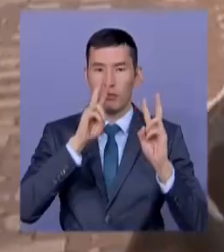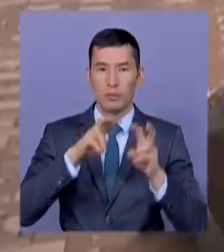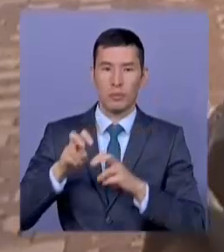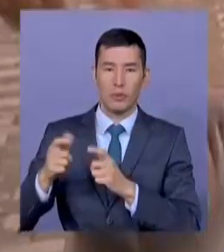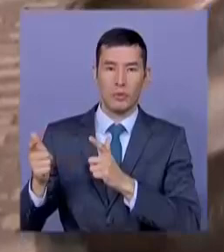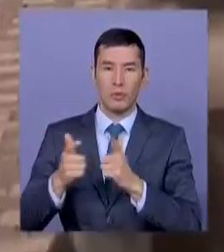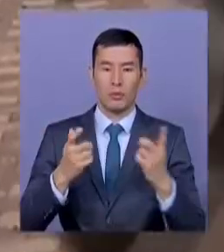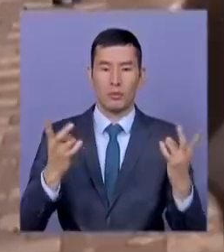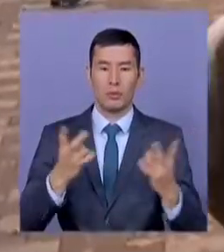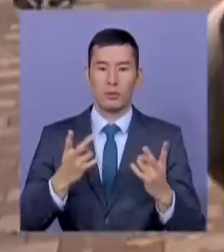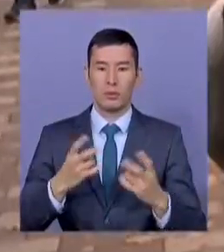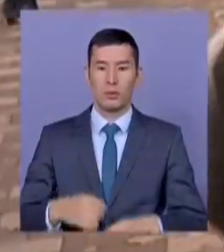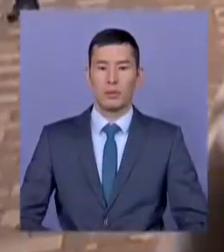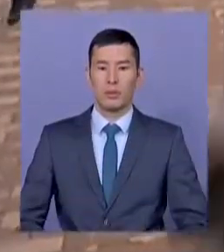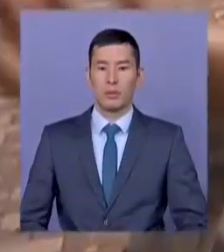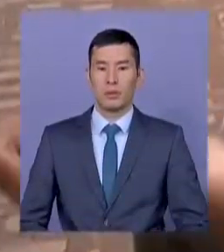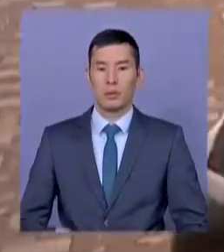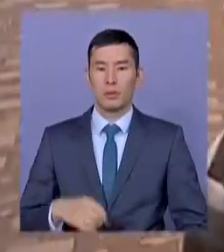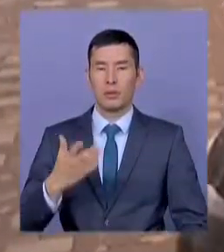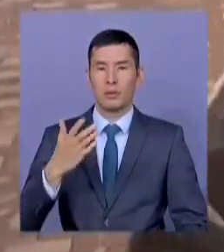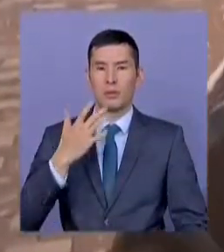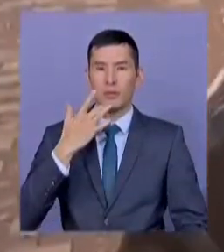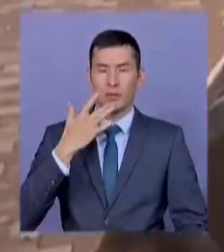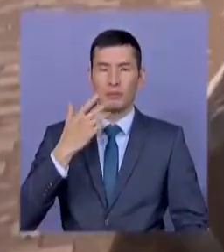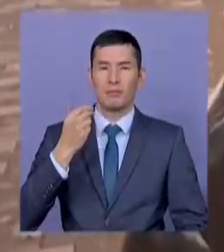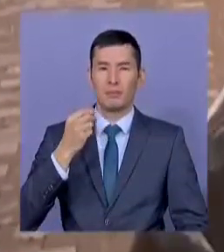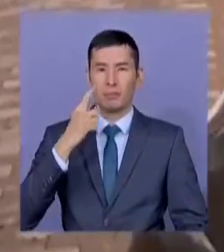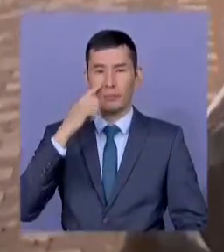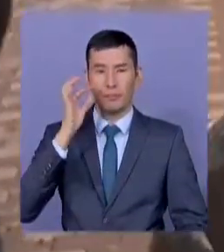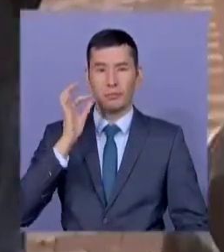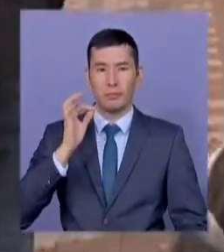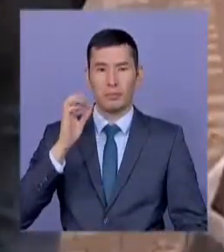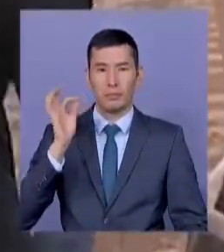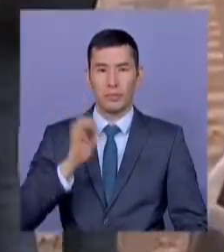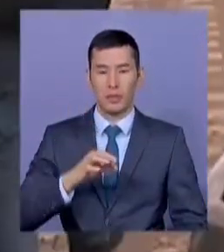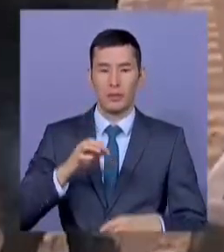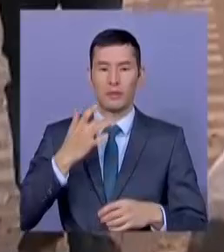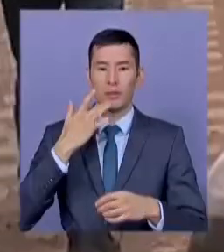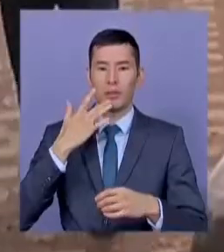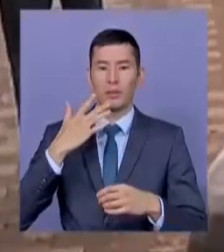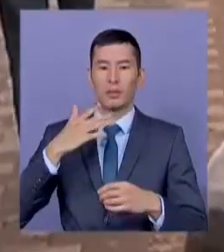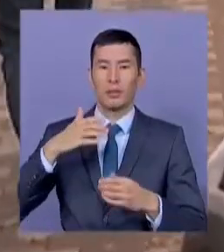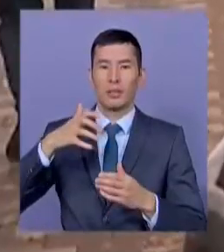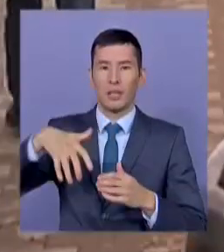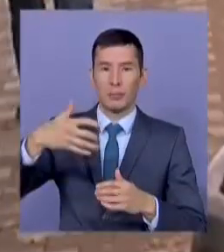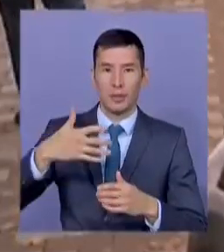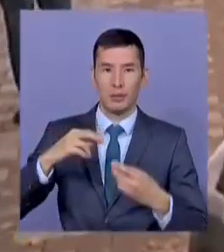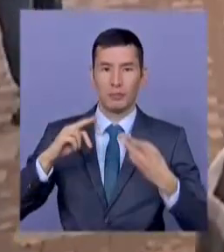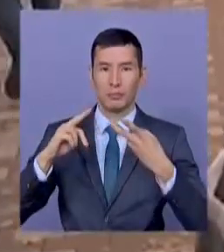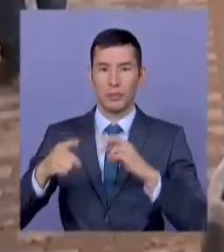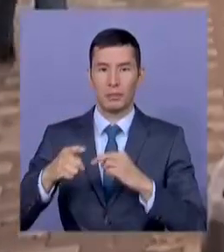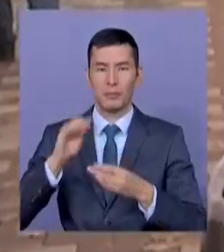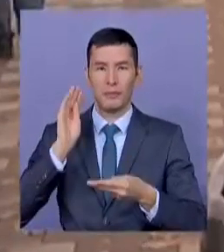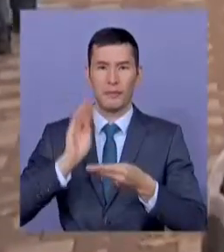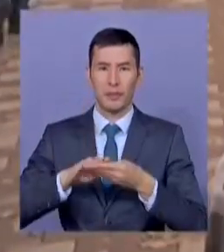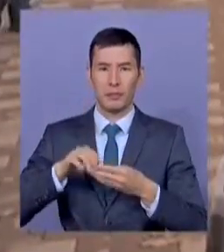подготавливать. Постоянно вот Оазовский район, район Абая Правды, у нас даже их меняют, потом кладут асфальт, потом зачем-то опять меняют. Ну, в общем,